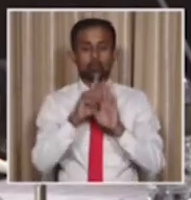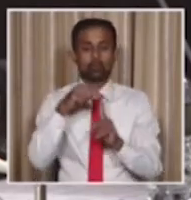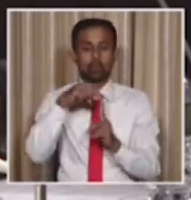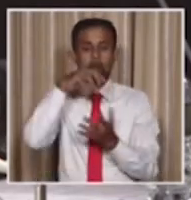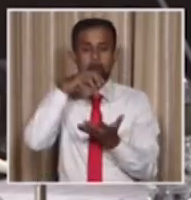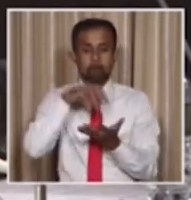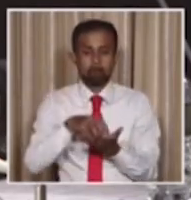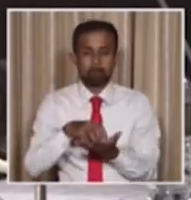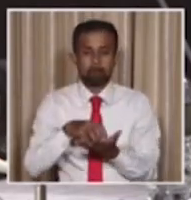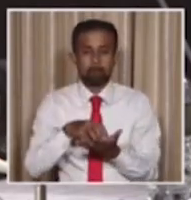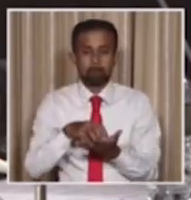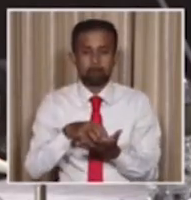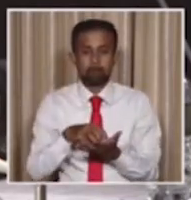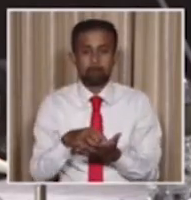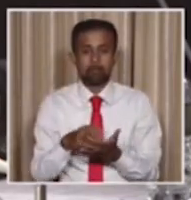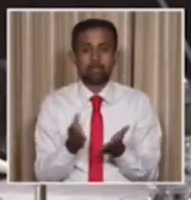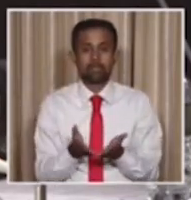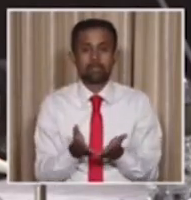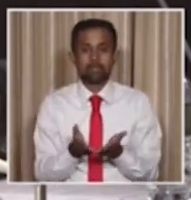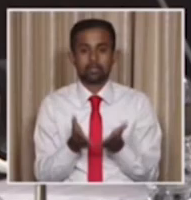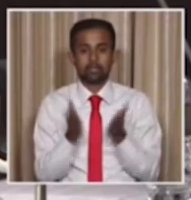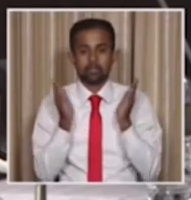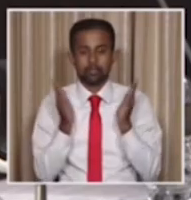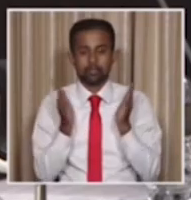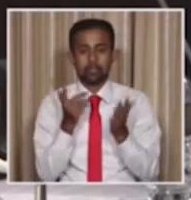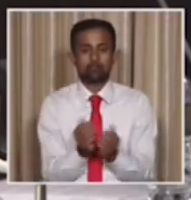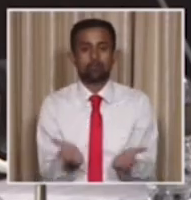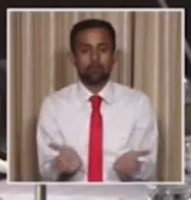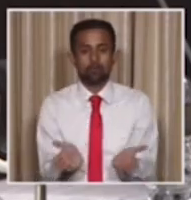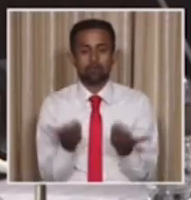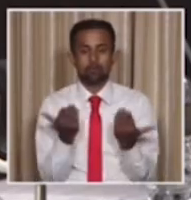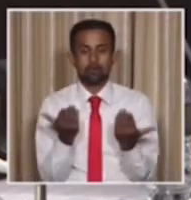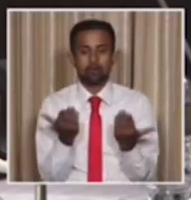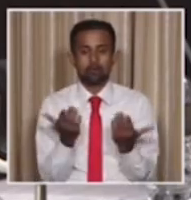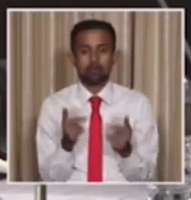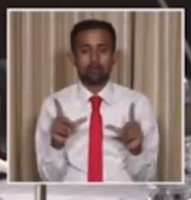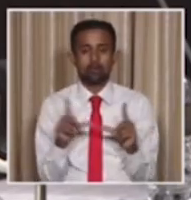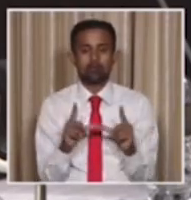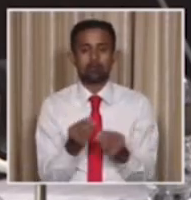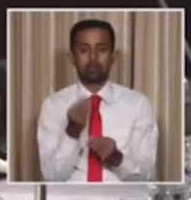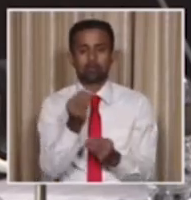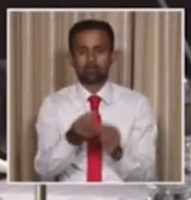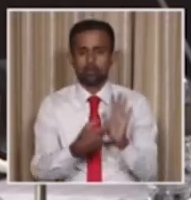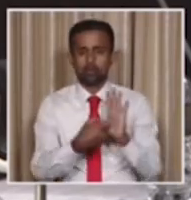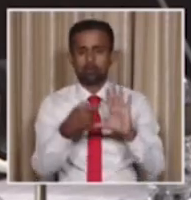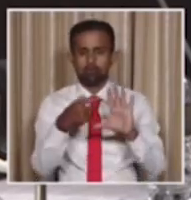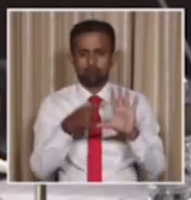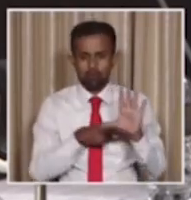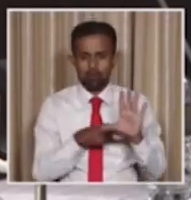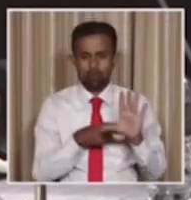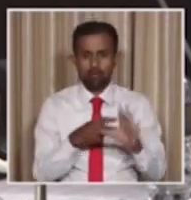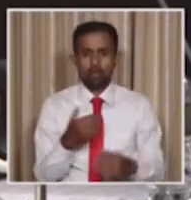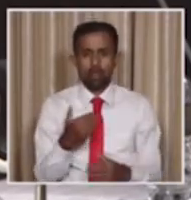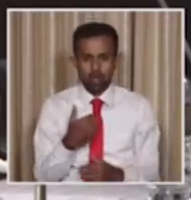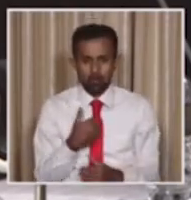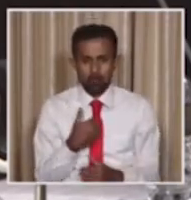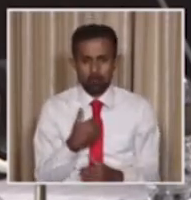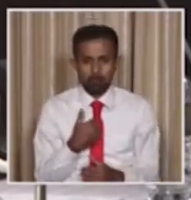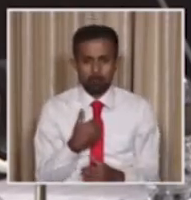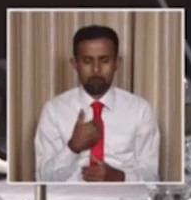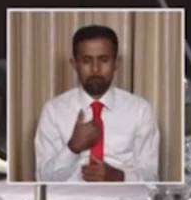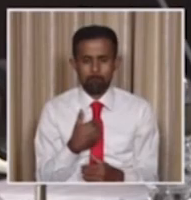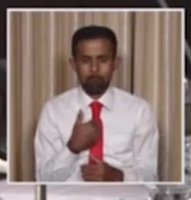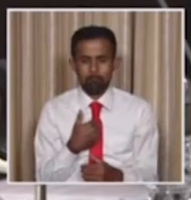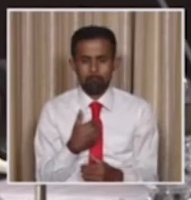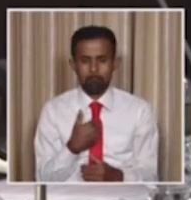இந்திய மீனவர்கள் தொழில் செய்வதற்கு அனுமதி வழங்கப்பட இருப்பதாக அறிகிறோம். அமைச்சர் டக்ளஸ் சேவானந்தா குலத்தை கெடுக்கும் கோடரி காம்பாக இருந்து இந்த